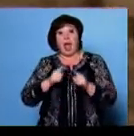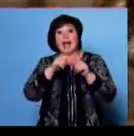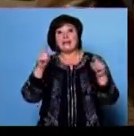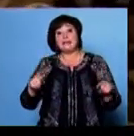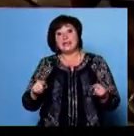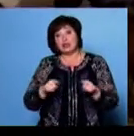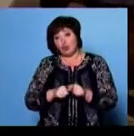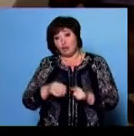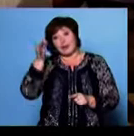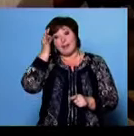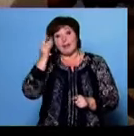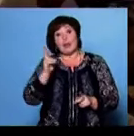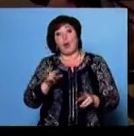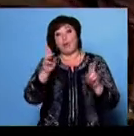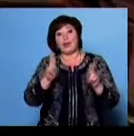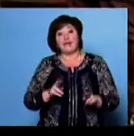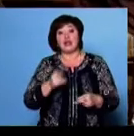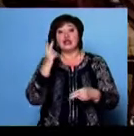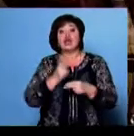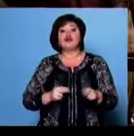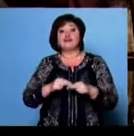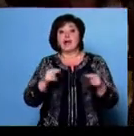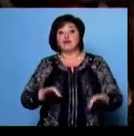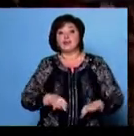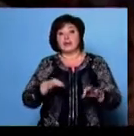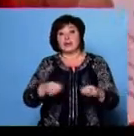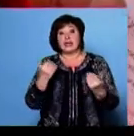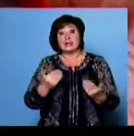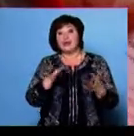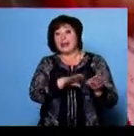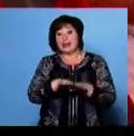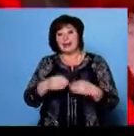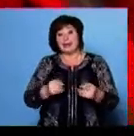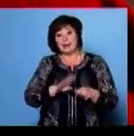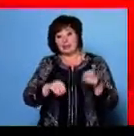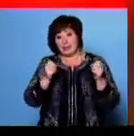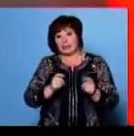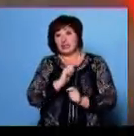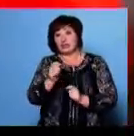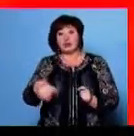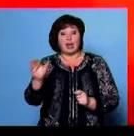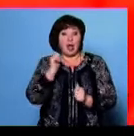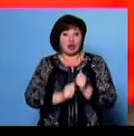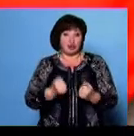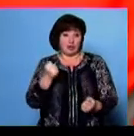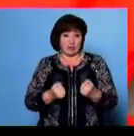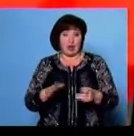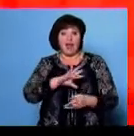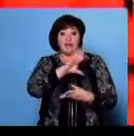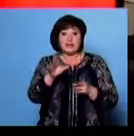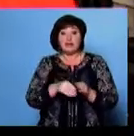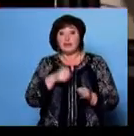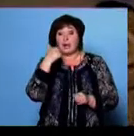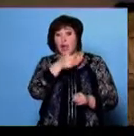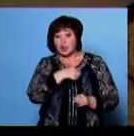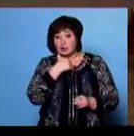как напоминание о правилах на ЖД-переезде. Сегодня в единый день безопасности их раздают каждому водителю. Всего в этом году на полигоне